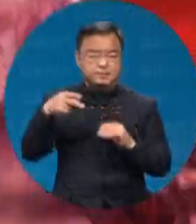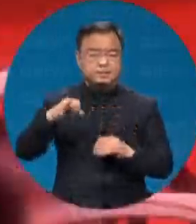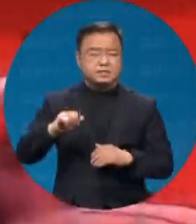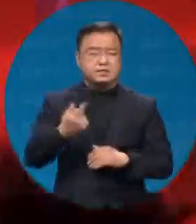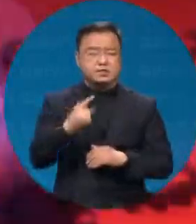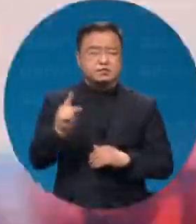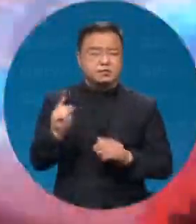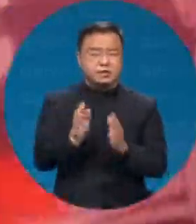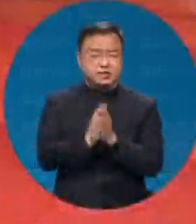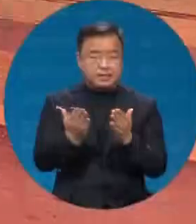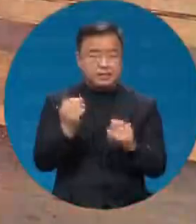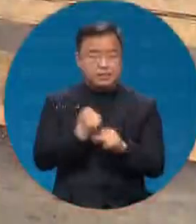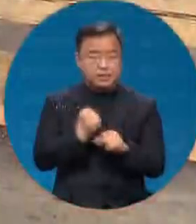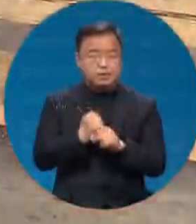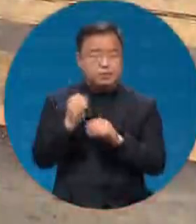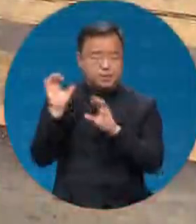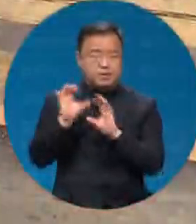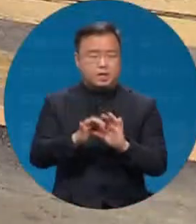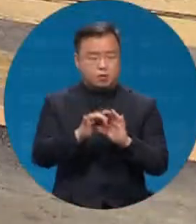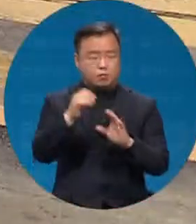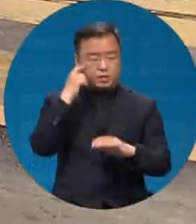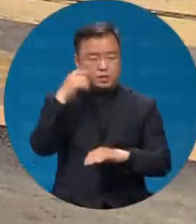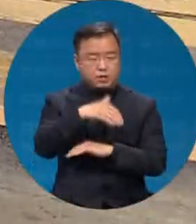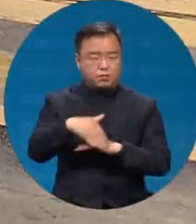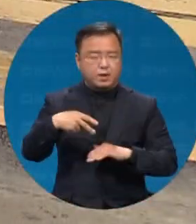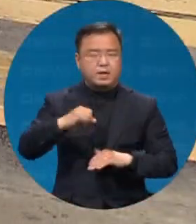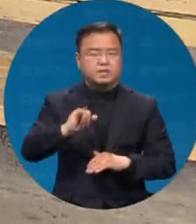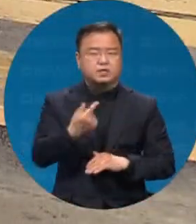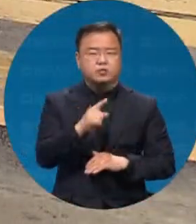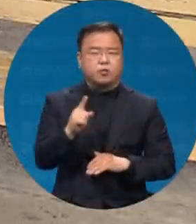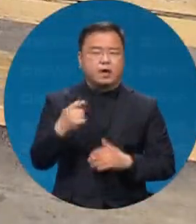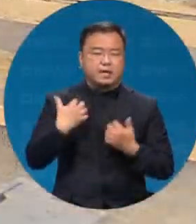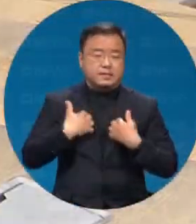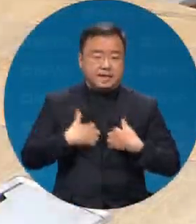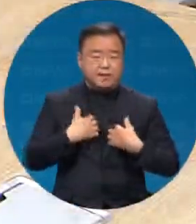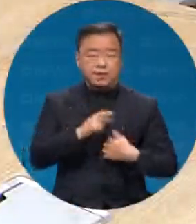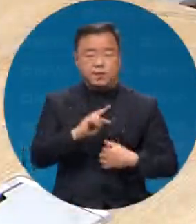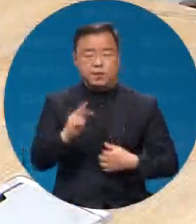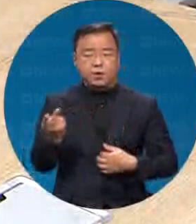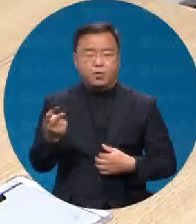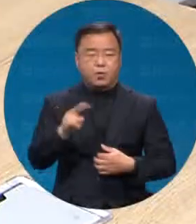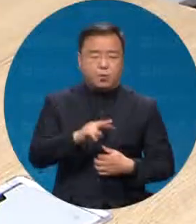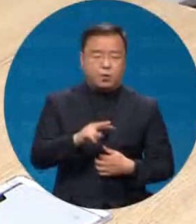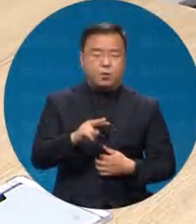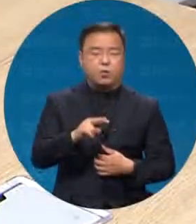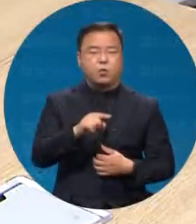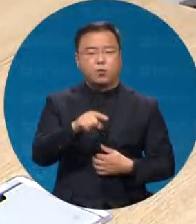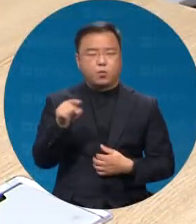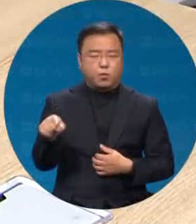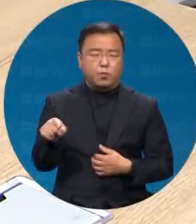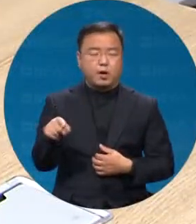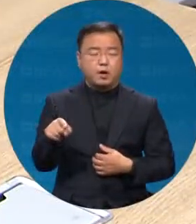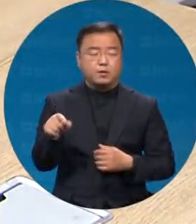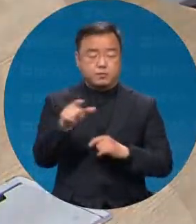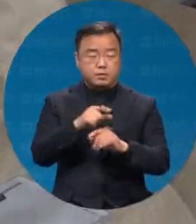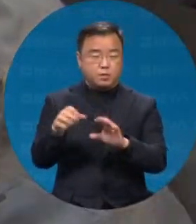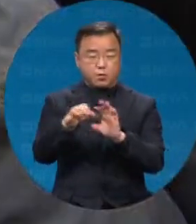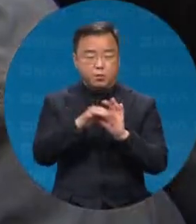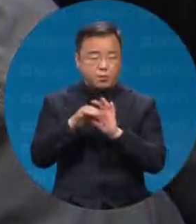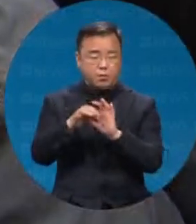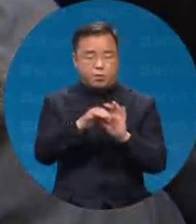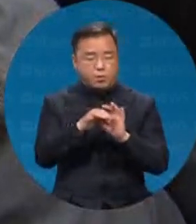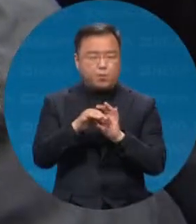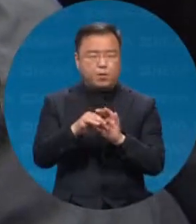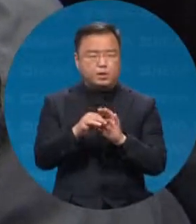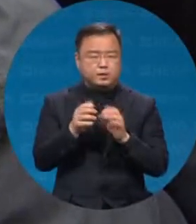을 이어갈 계획입니다 신화에서 게임으로 게임에서 다시 보전 으로 오전과 덕후들의 동행 은